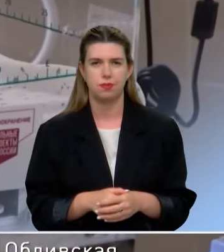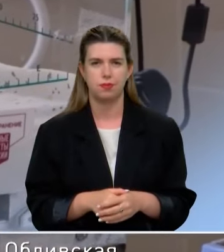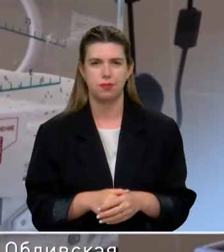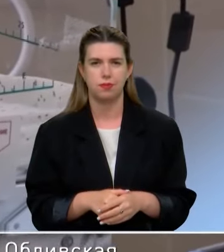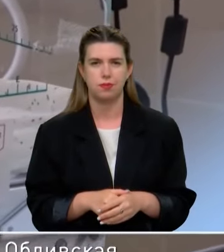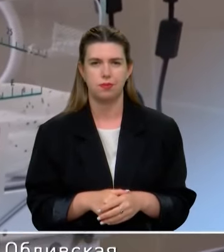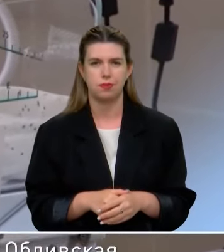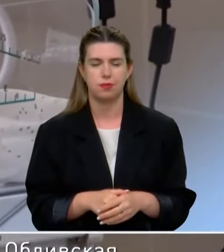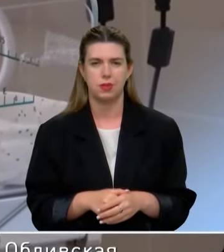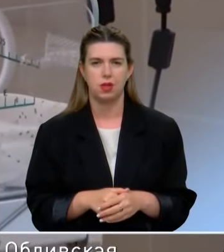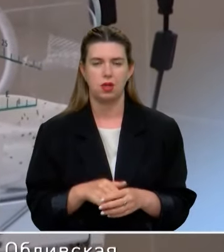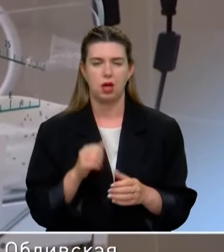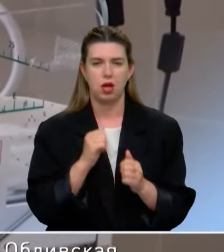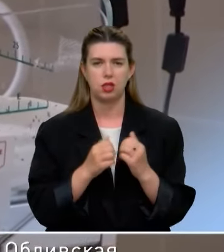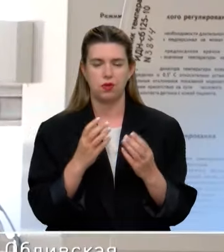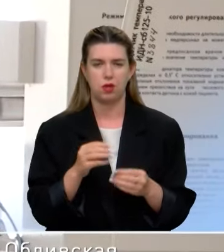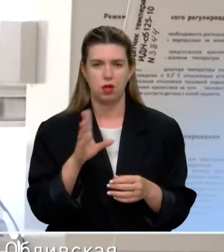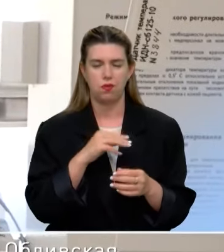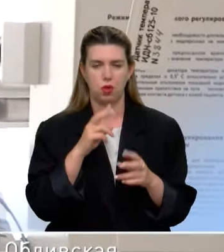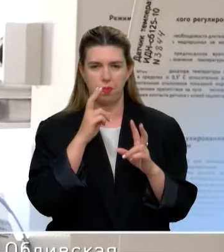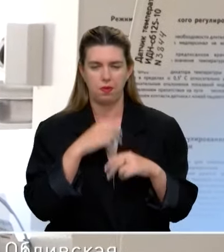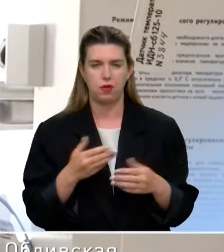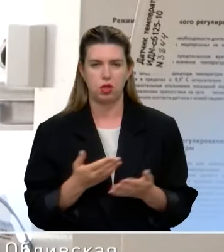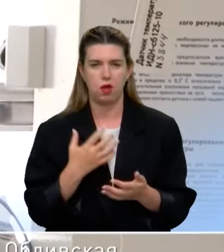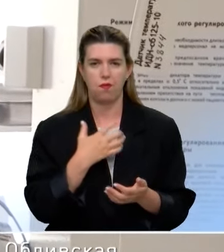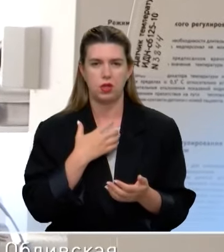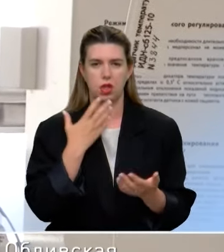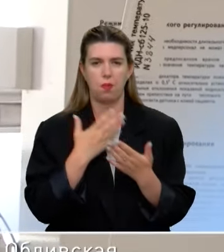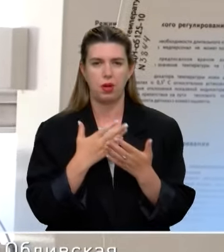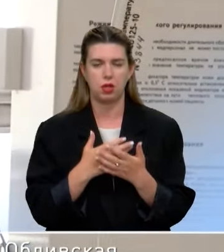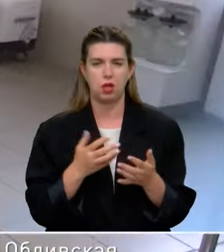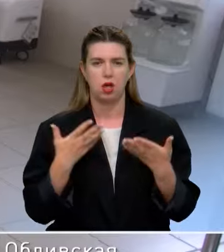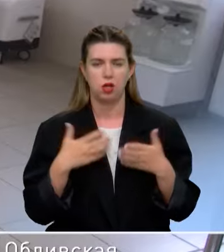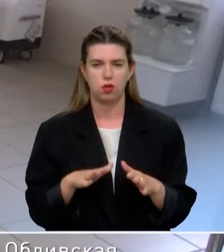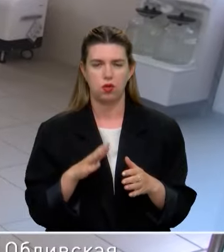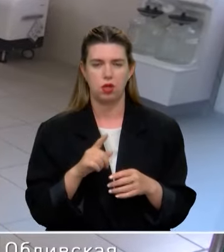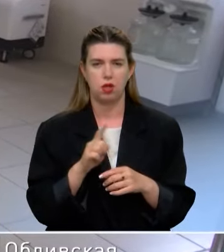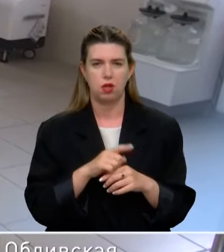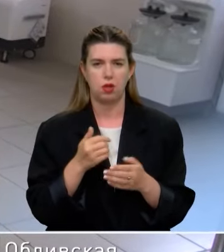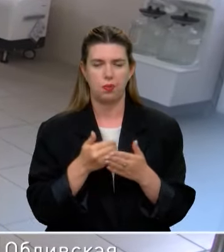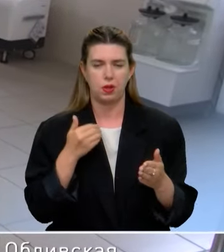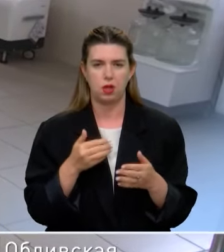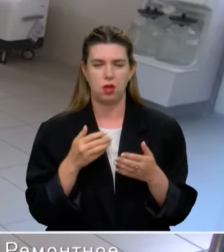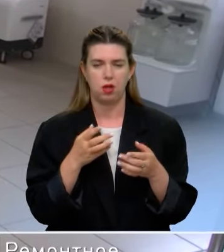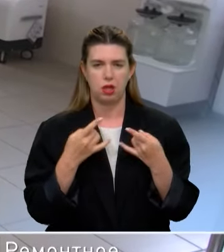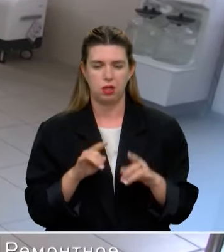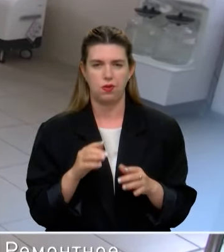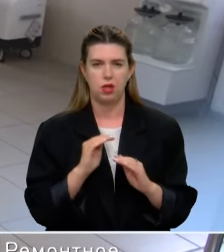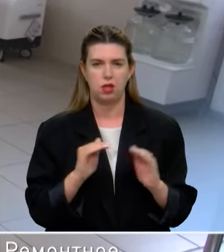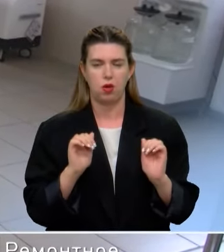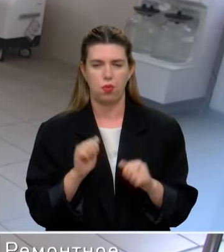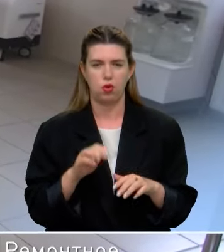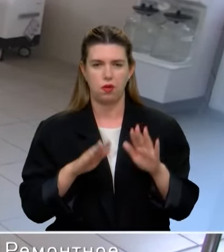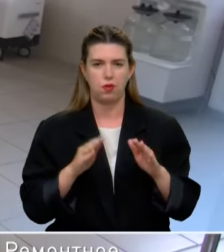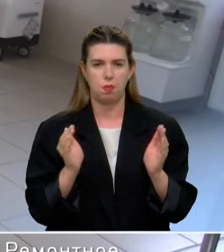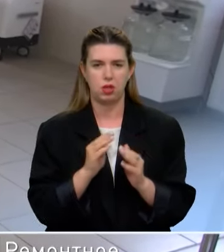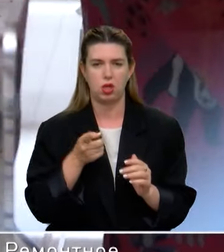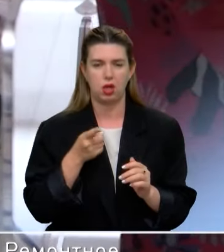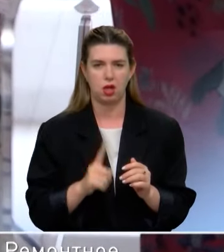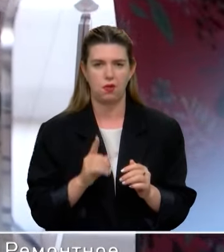техникой ежесекундно датчики отслеживают жизненно важные показатели новорождённых при преждевременном появлении на свет дети могут весить меньше